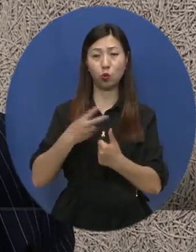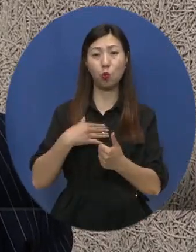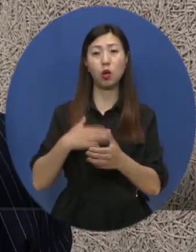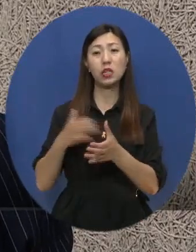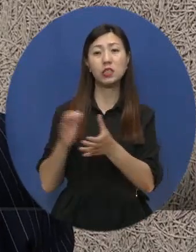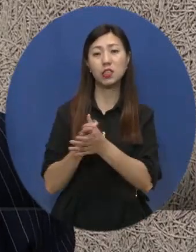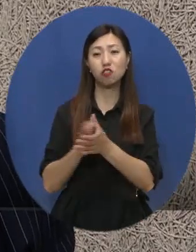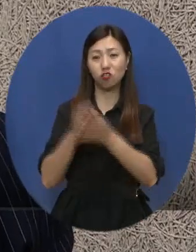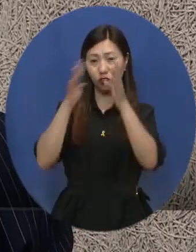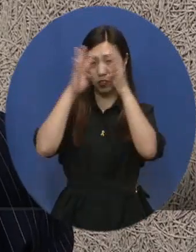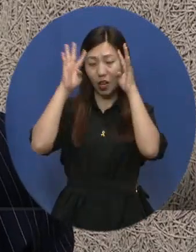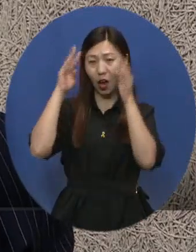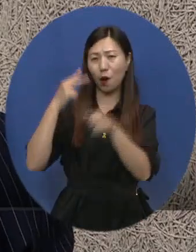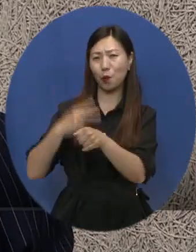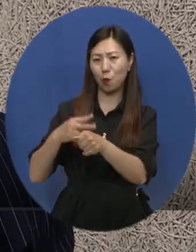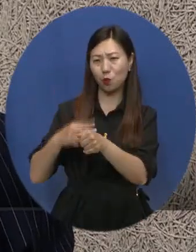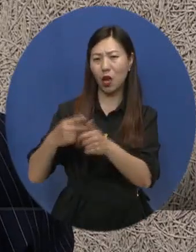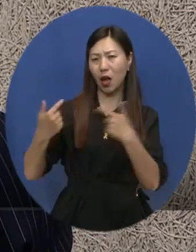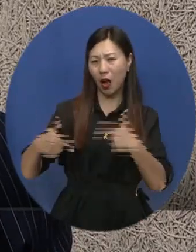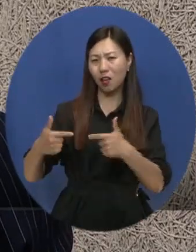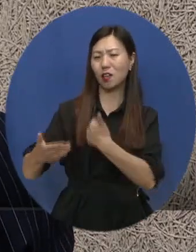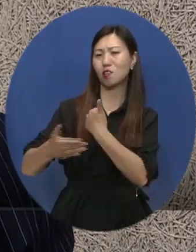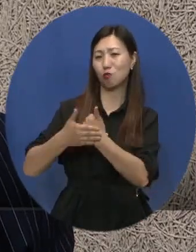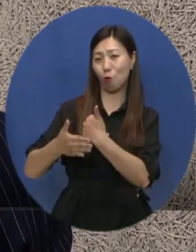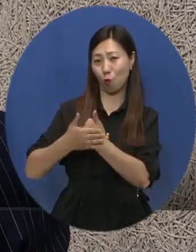교수님들 또 항상 도와주고 그래서